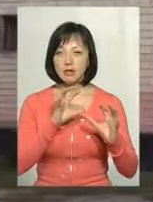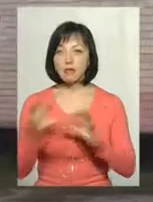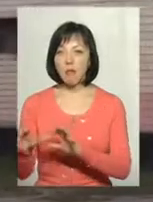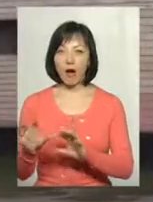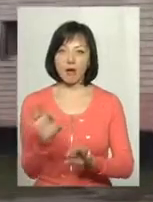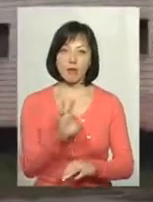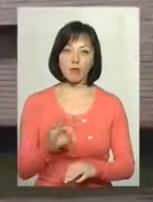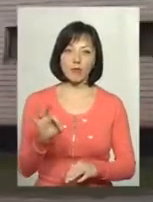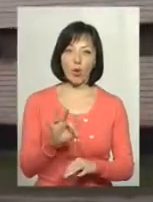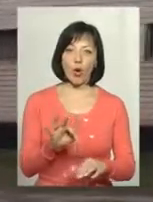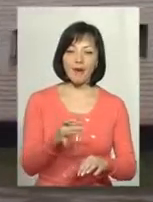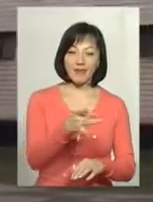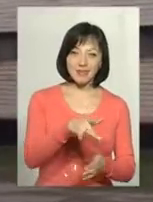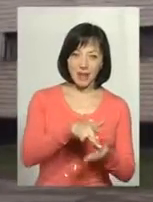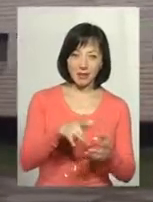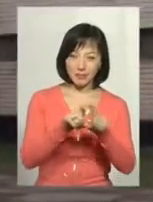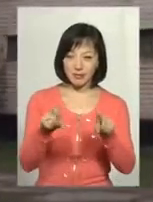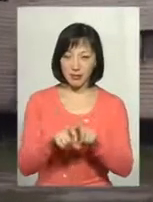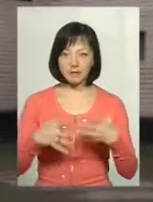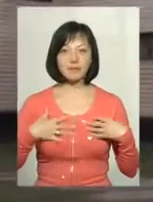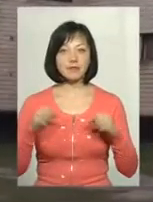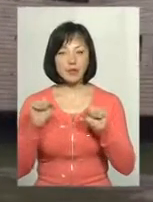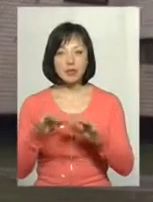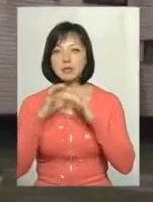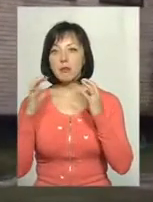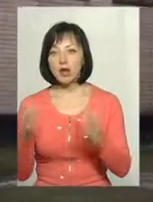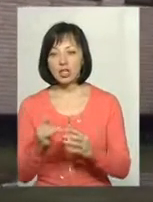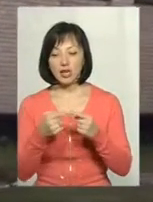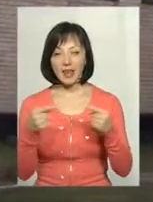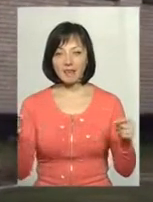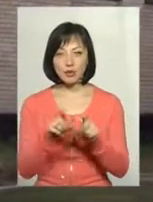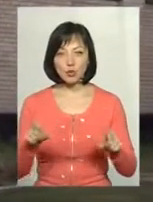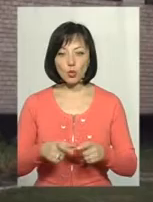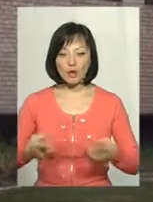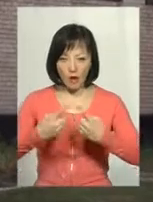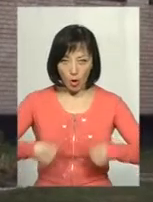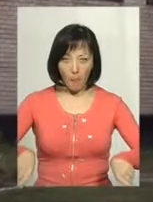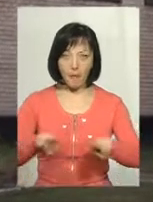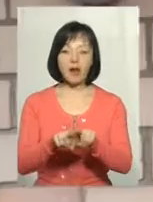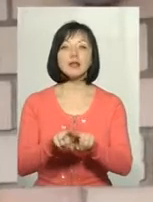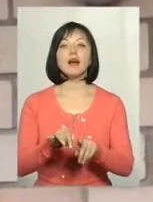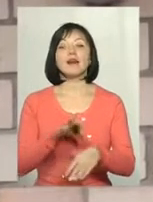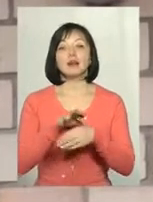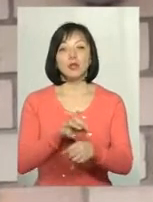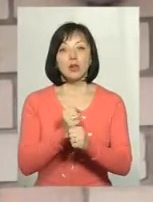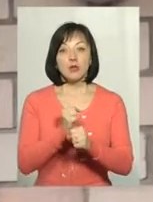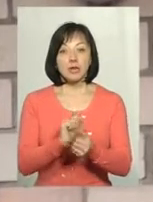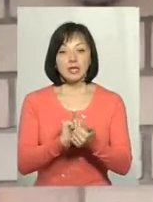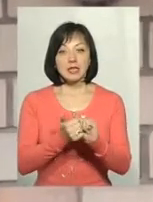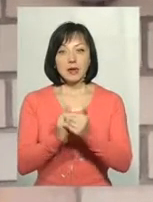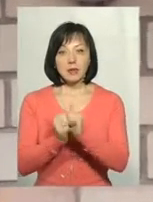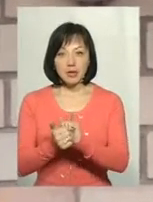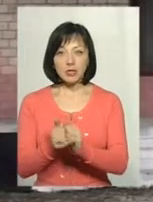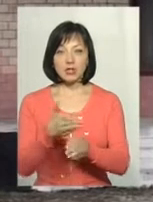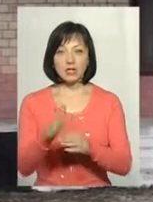про об'єкти райцентру, а докладає значних зусиль для збереження інфраструктури громади. Зокрема, ведуться роботи із заміни